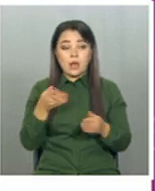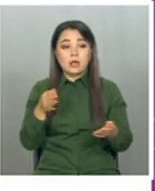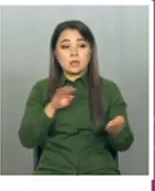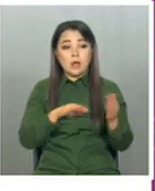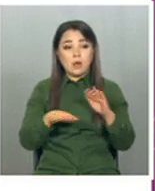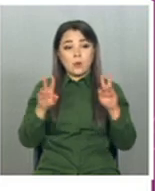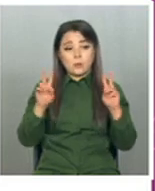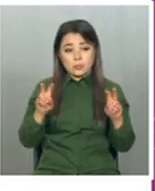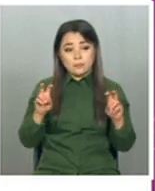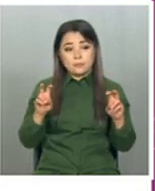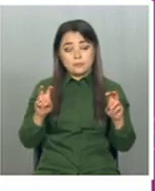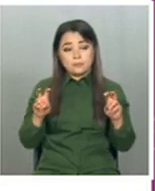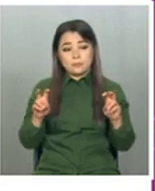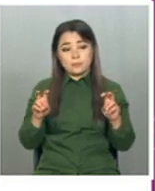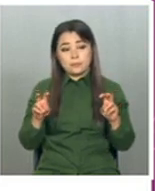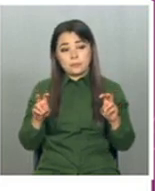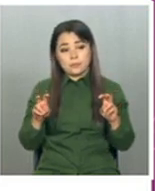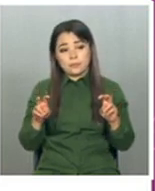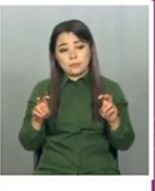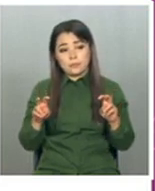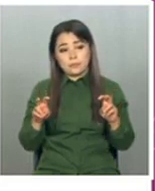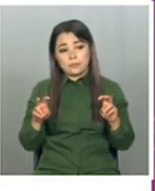балар,